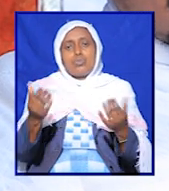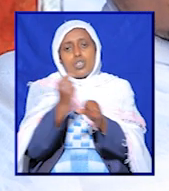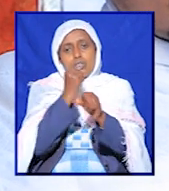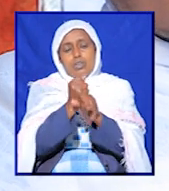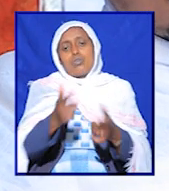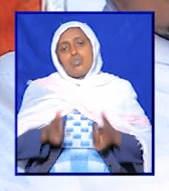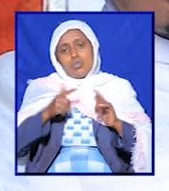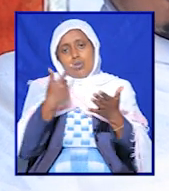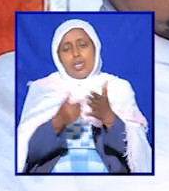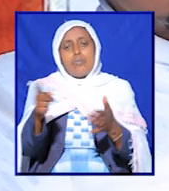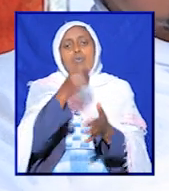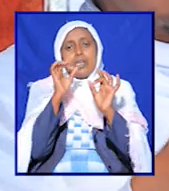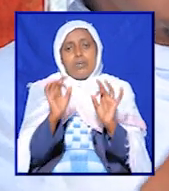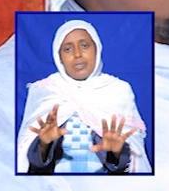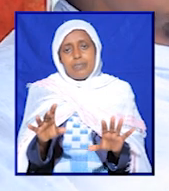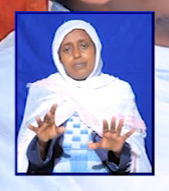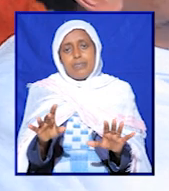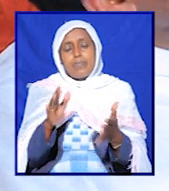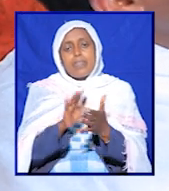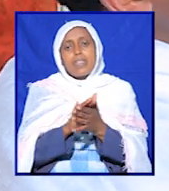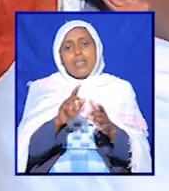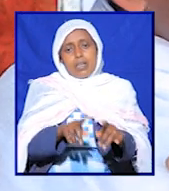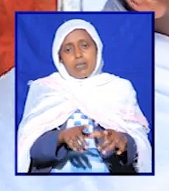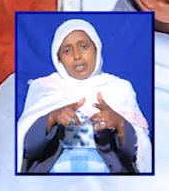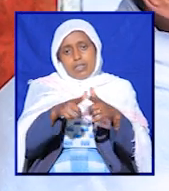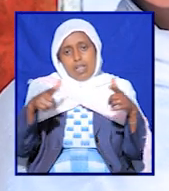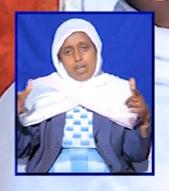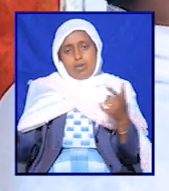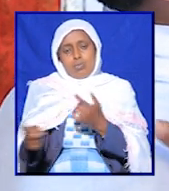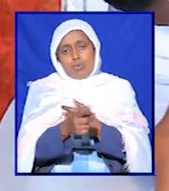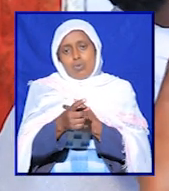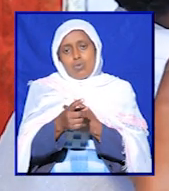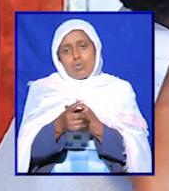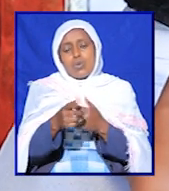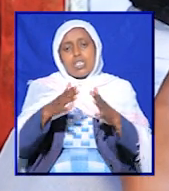ልብሶች አሰራሮች ይኖራሉ። ይሄ መሆን የለበትም። ረዘም ብለው